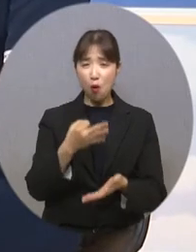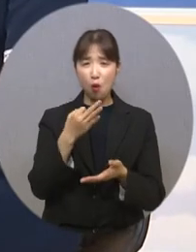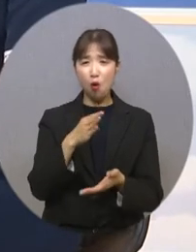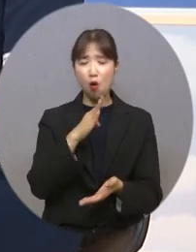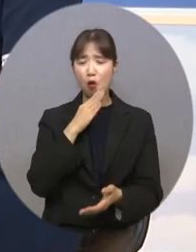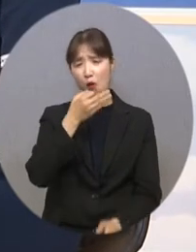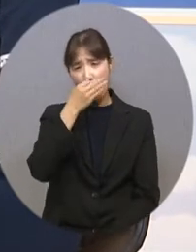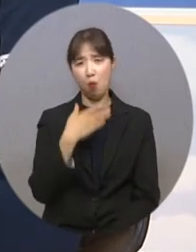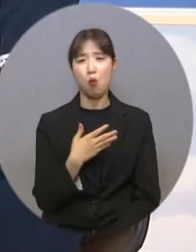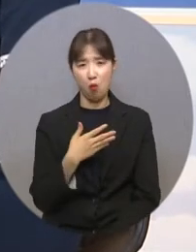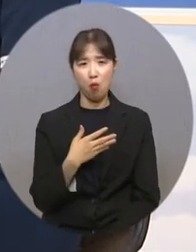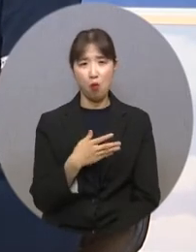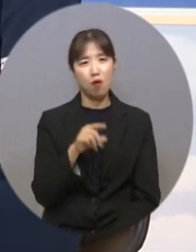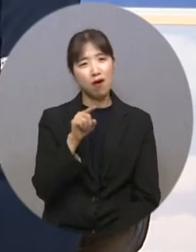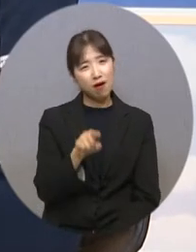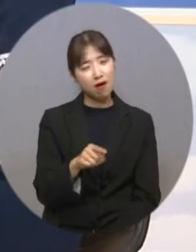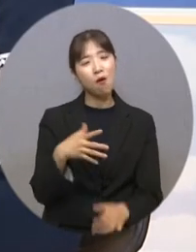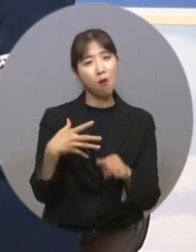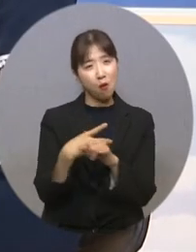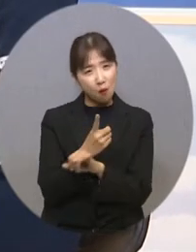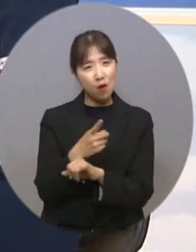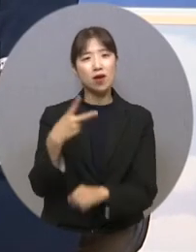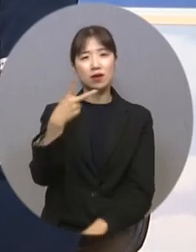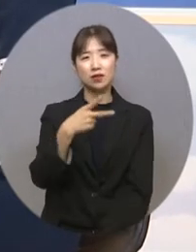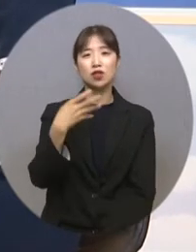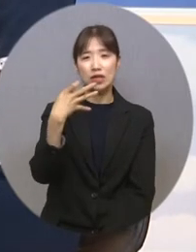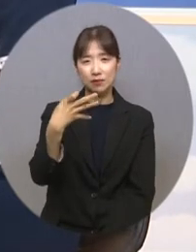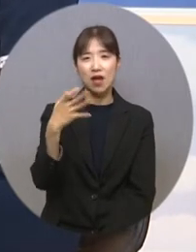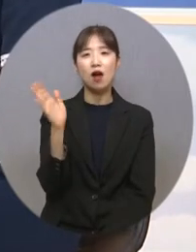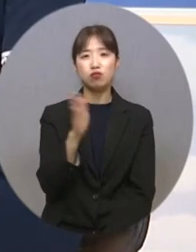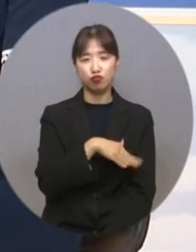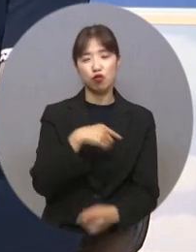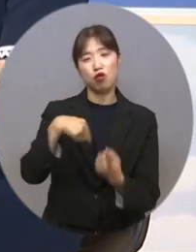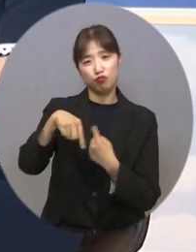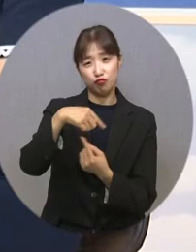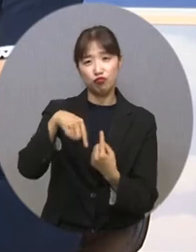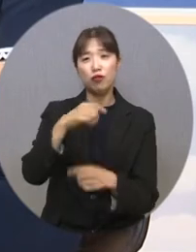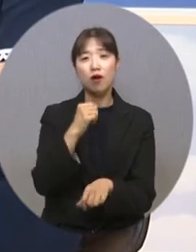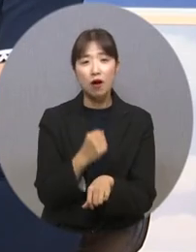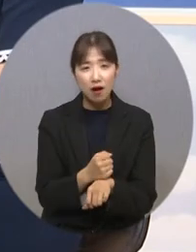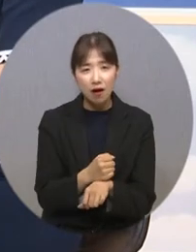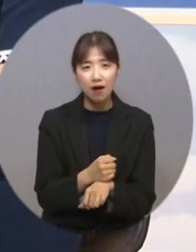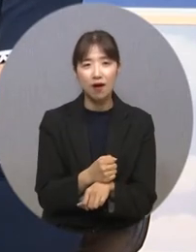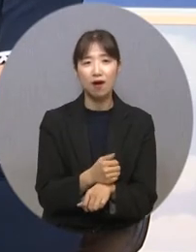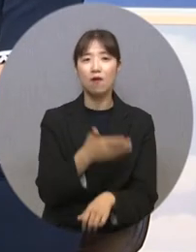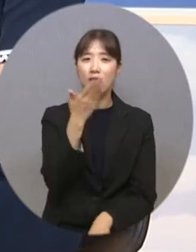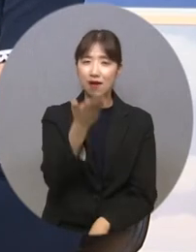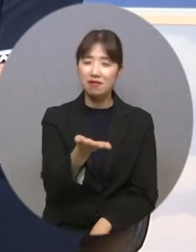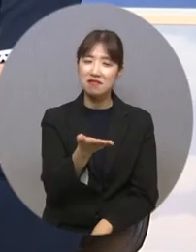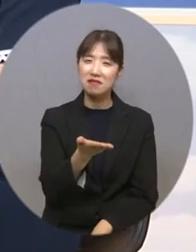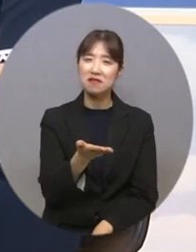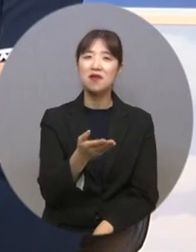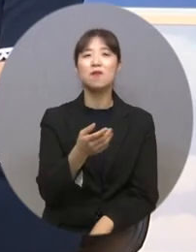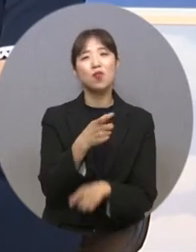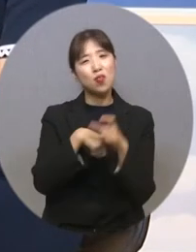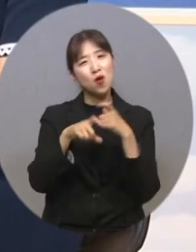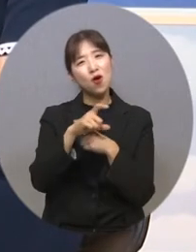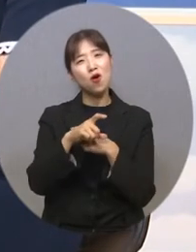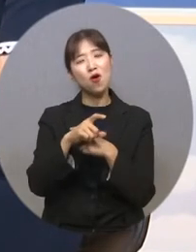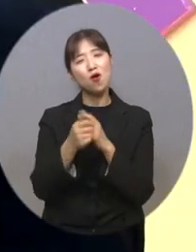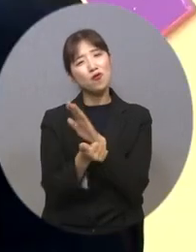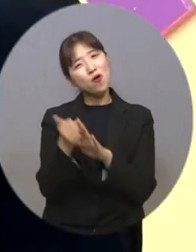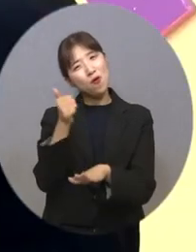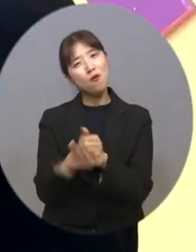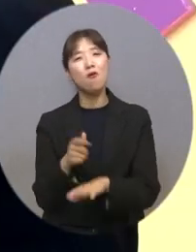성과인데요. 자, 이런 성과 말고도 2014년부터 운영을 해오셨는데 원장님만의 나름의 성과가 있다면 어떤 게